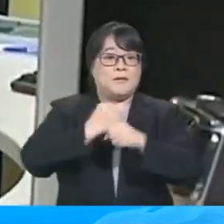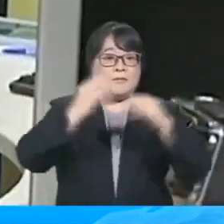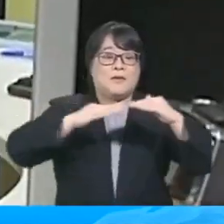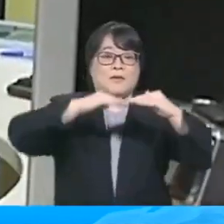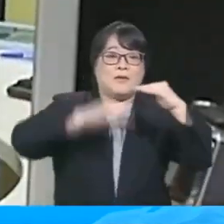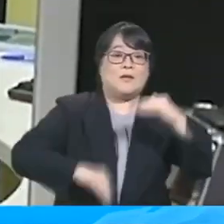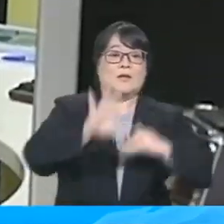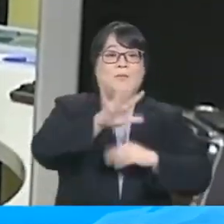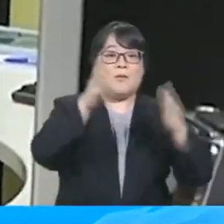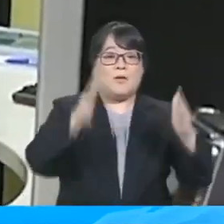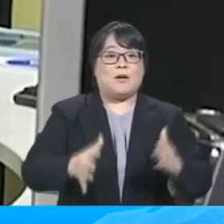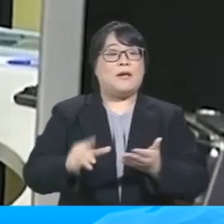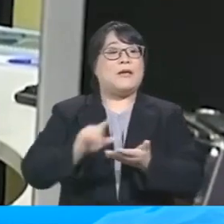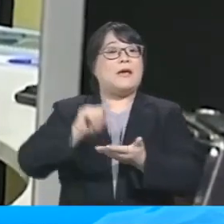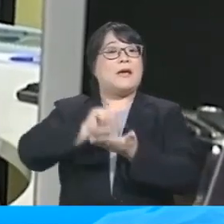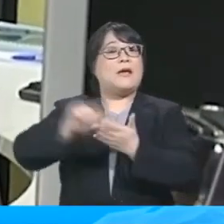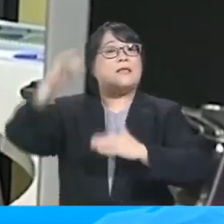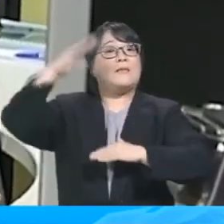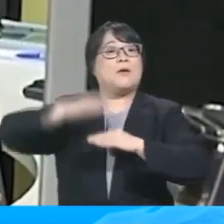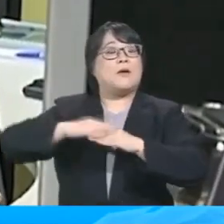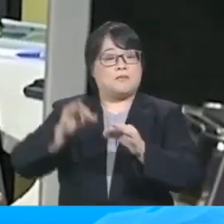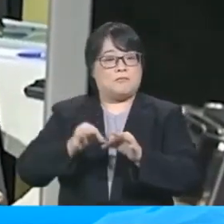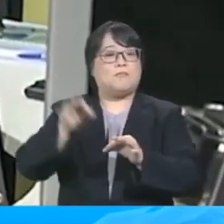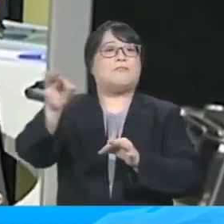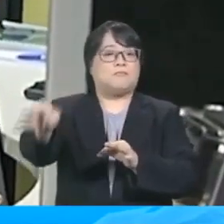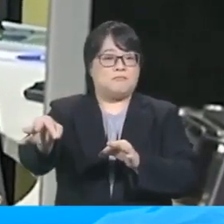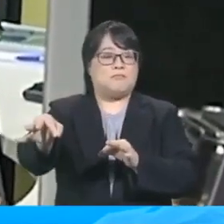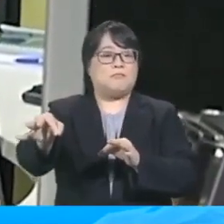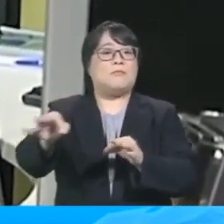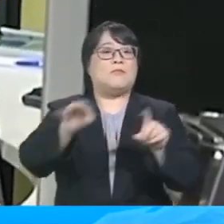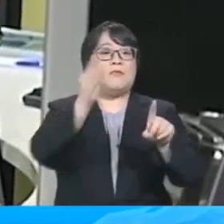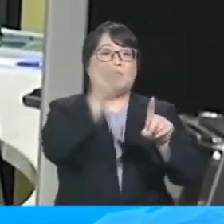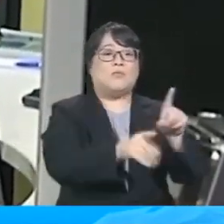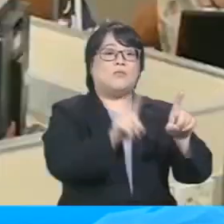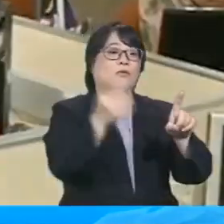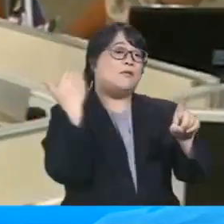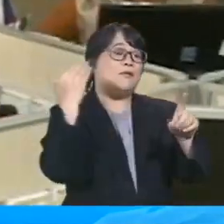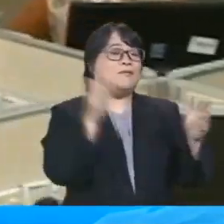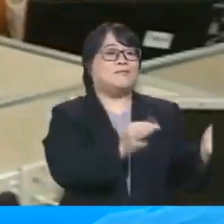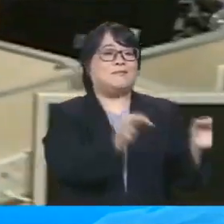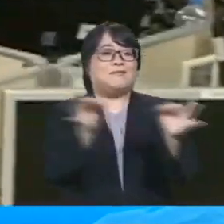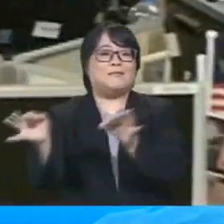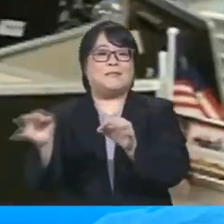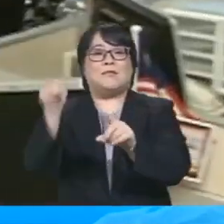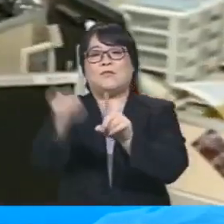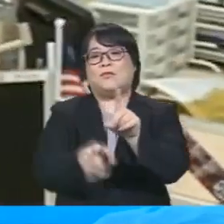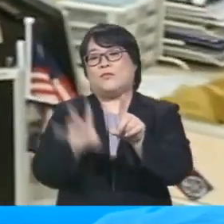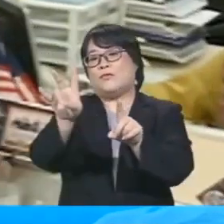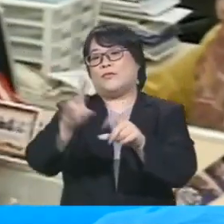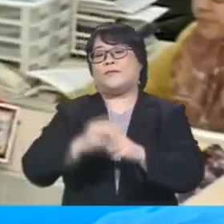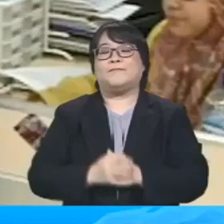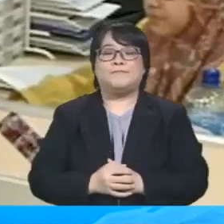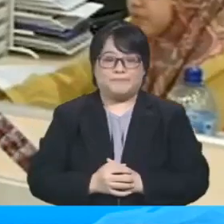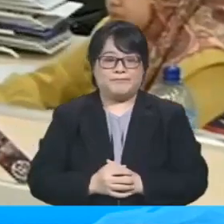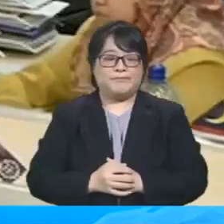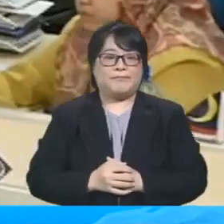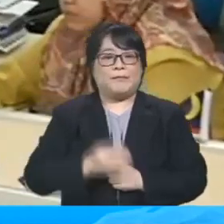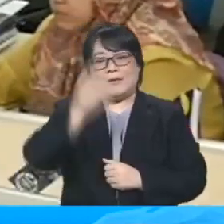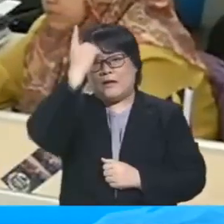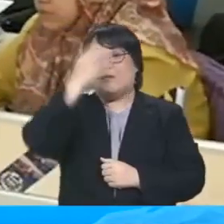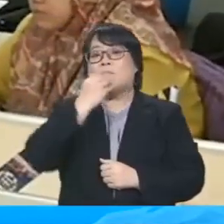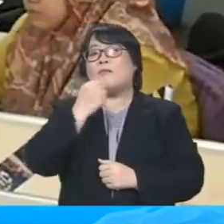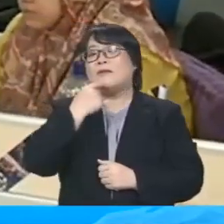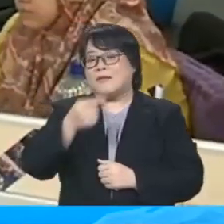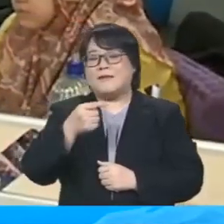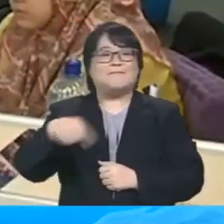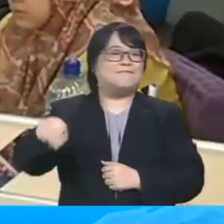5 pekerja, pelaksanaan gaji minimum ditangguhkan dari 1 Januari lepas kepada 1 Julai depan. Datuk Sri Anwar berkata beliau